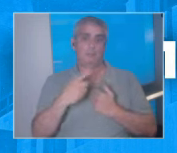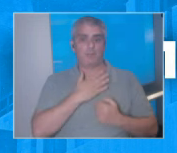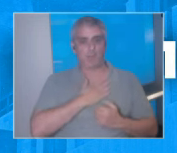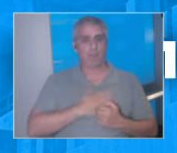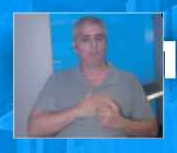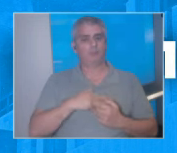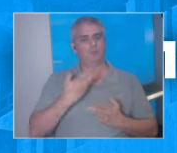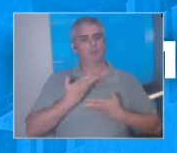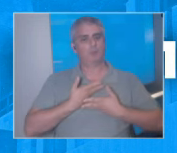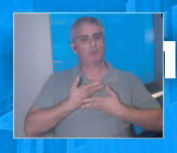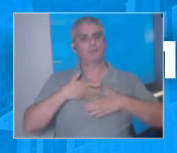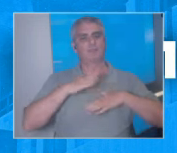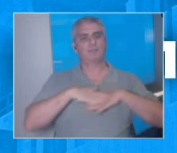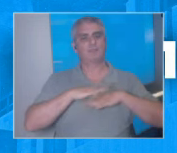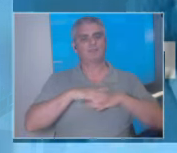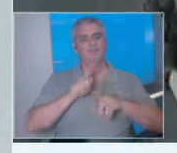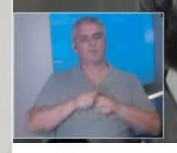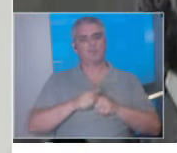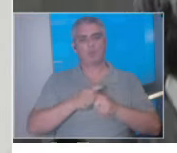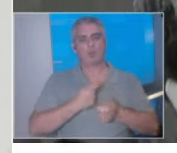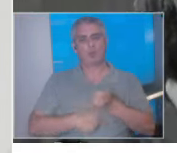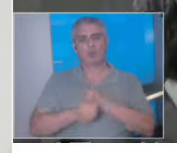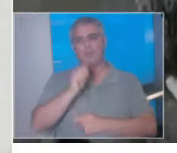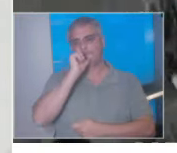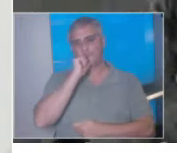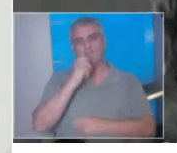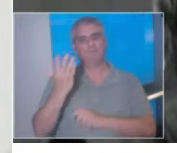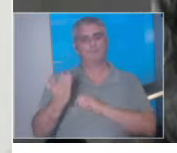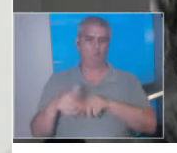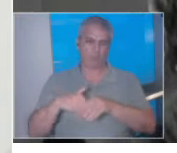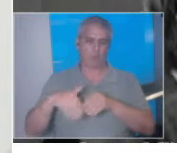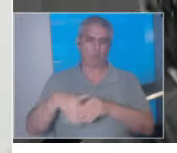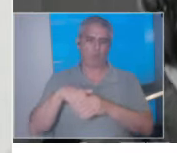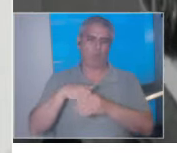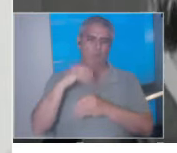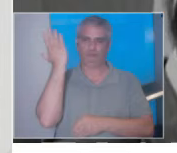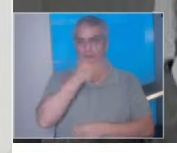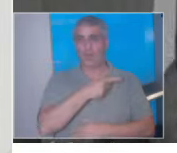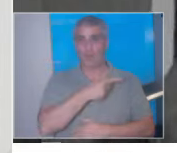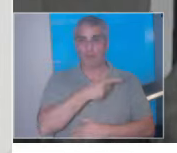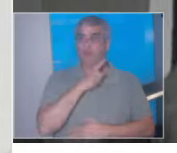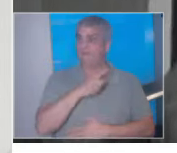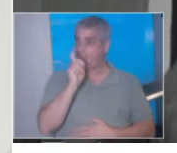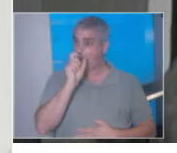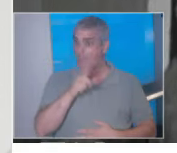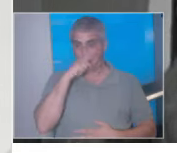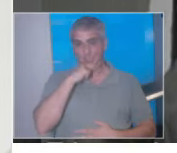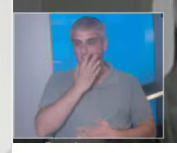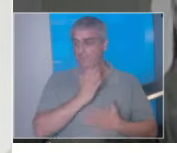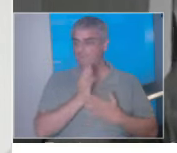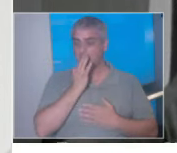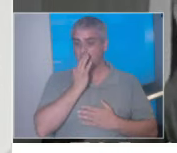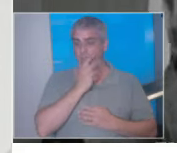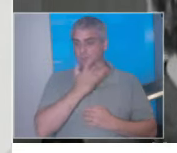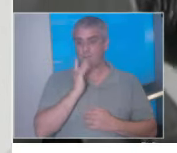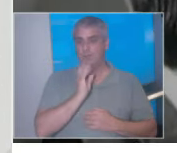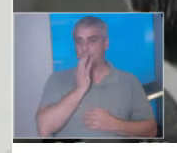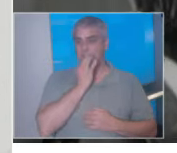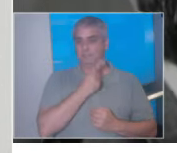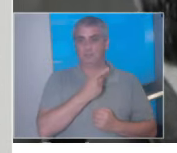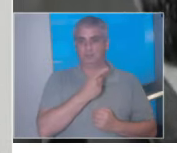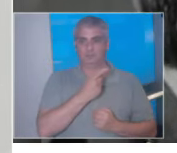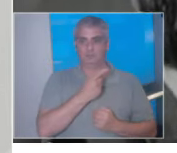רצו לייעד לנו את תפקיד שואבי המים וחוטבי העצים. והוא הרגיש ואבא כבן אדם שמגיל מאוד מאוד מאוד צעיר.